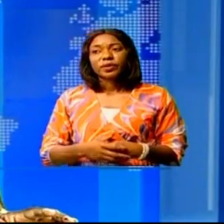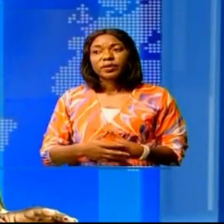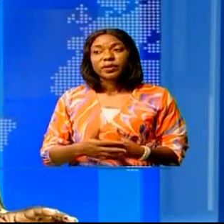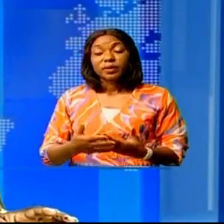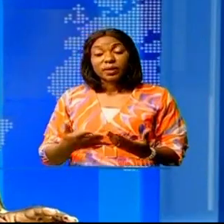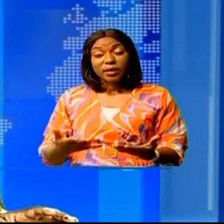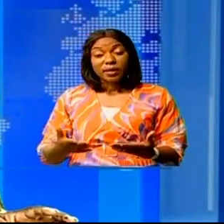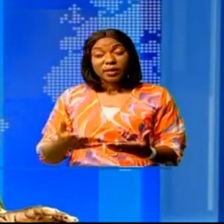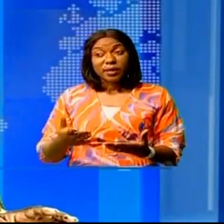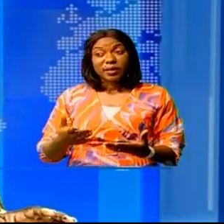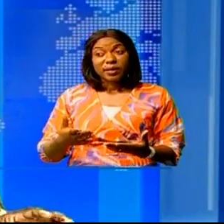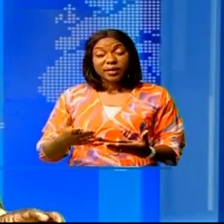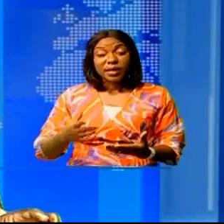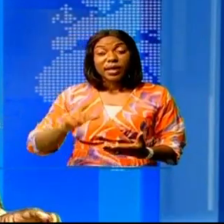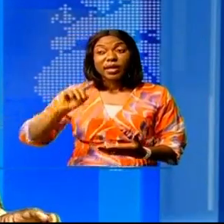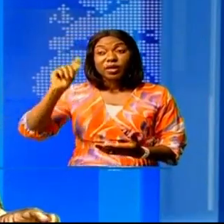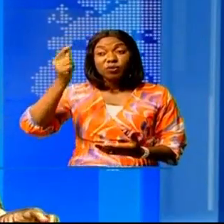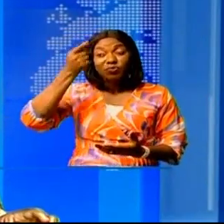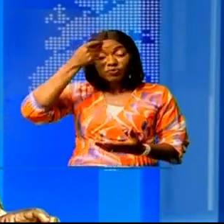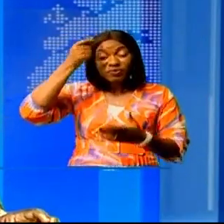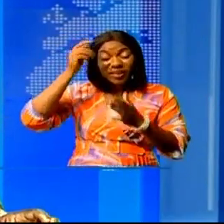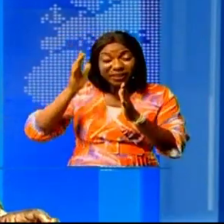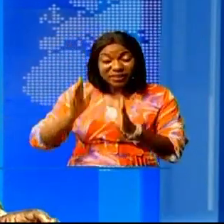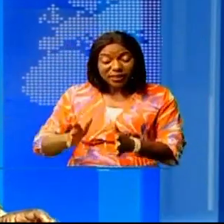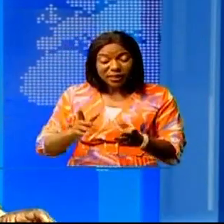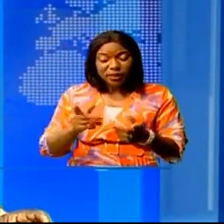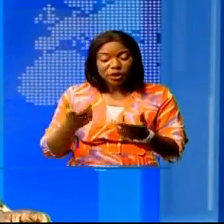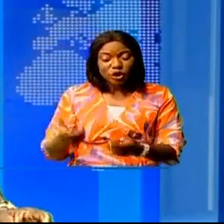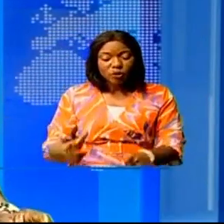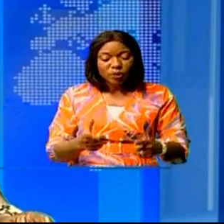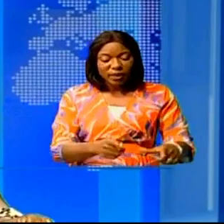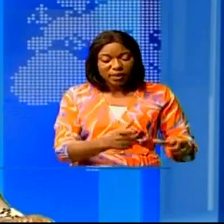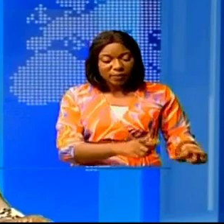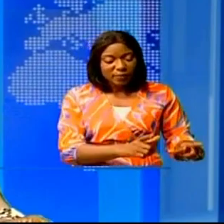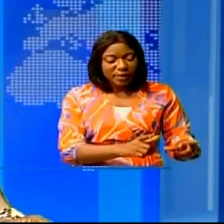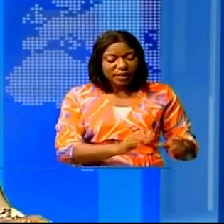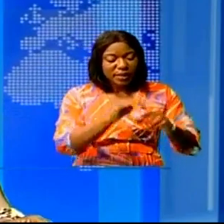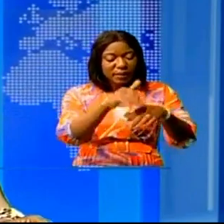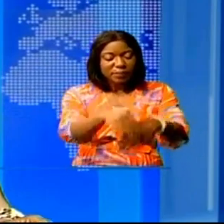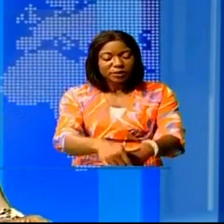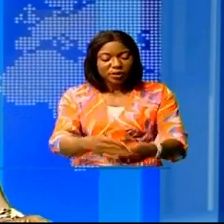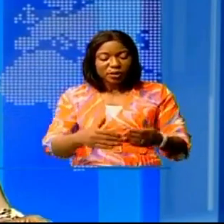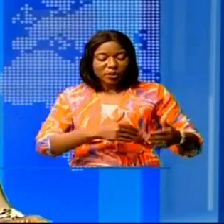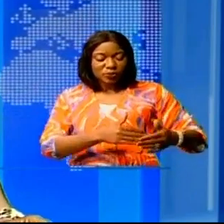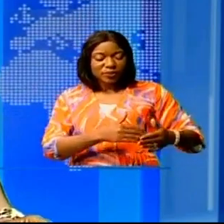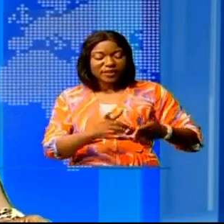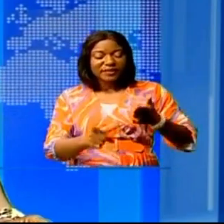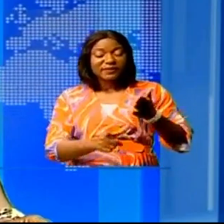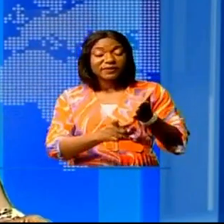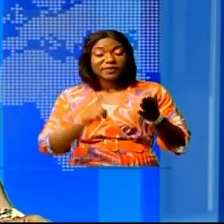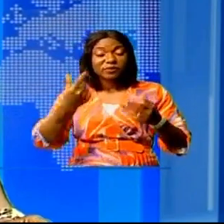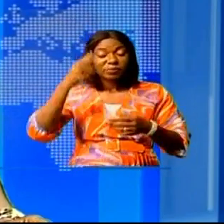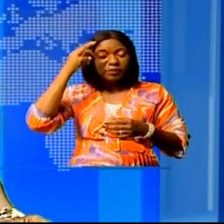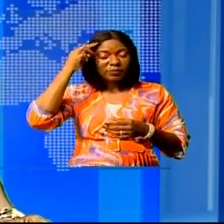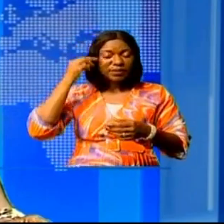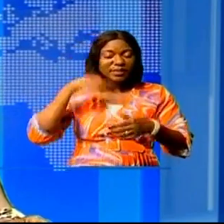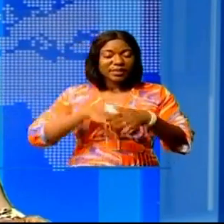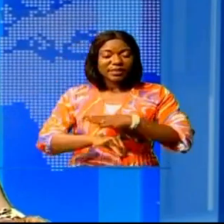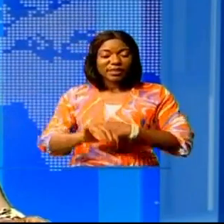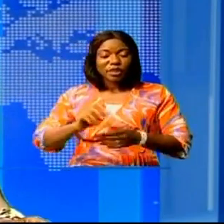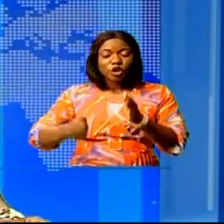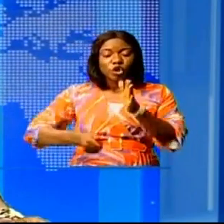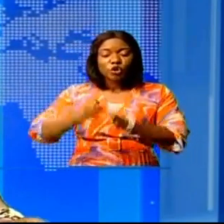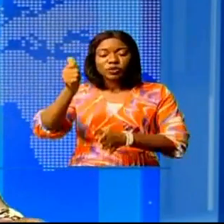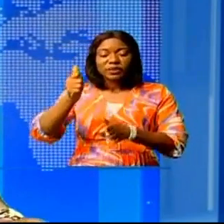La gouverneure de Lualaba a participé aux côtés du vice-premier ministre, ministre de l'Intérieur, à la 11e session de la commission